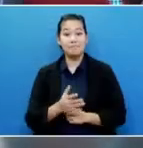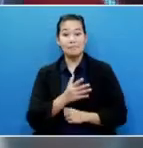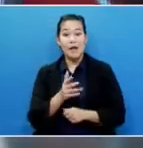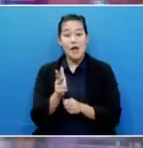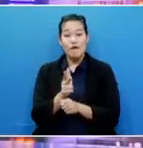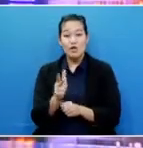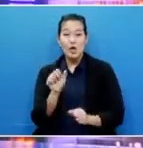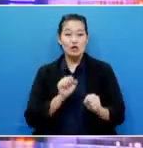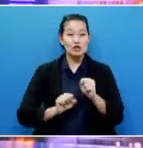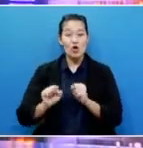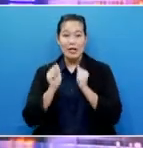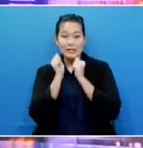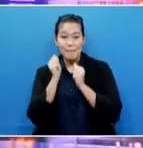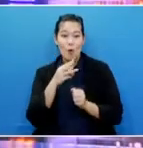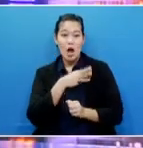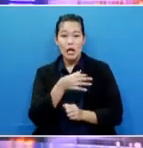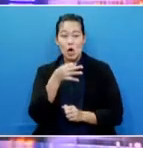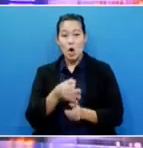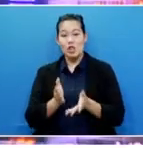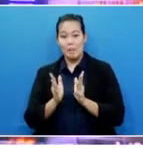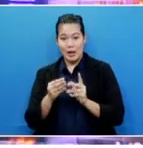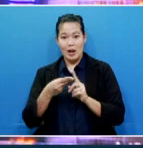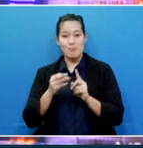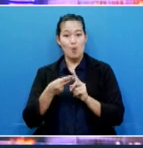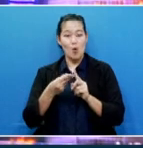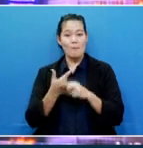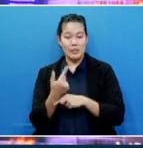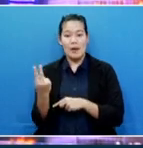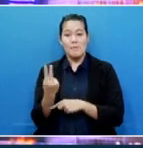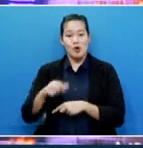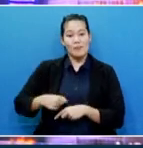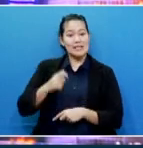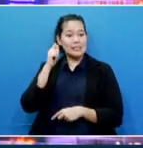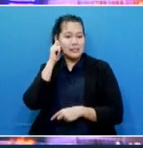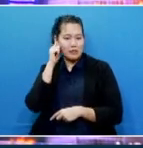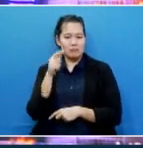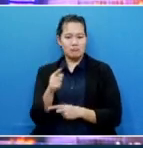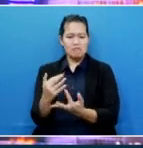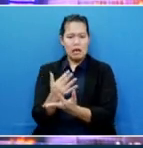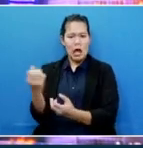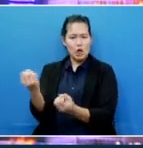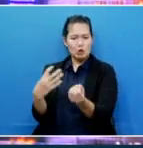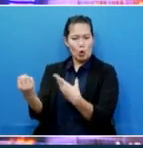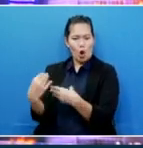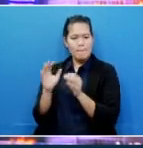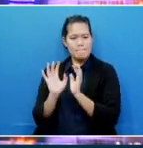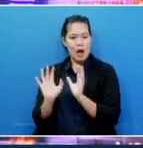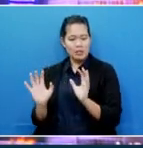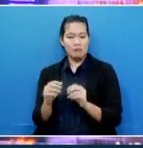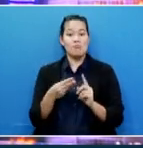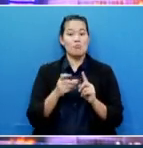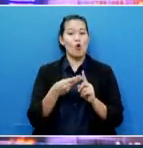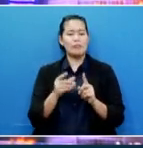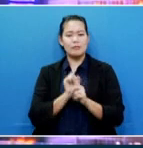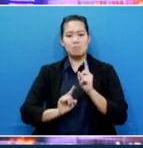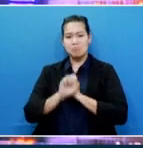Saudara, video joget gemoy Wali Kota Medan Bobi Nasution dan istrinya Kahiyang Ayu mendapat respons dari netizen. Bobi